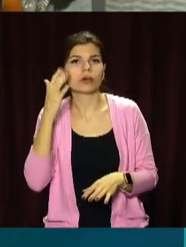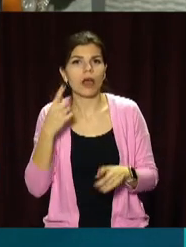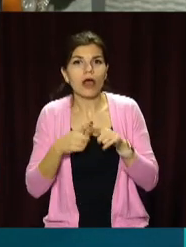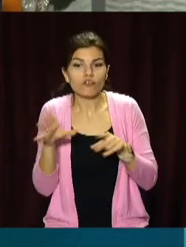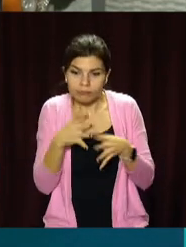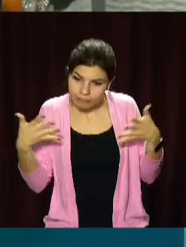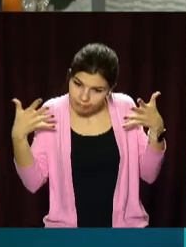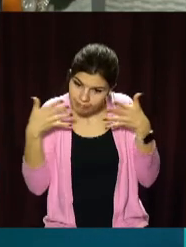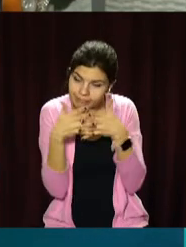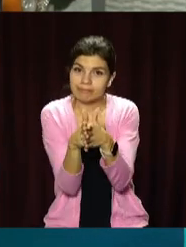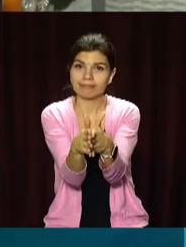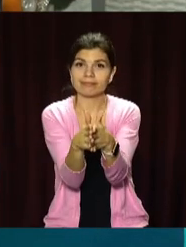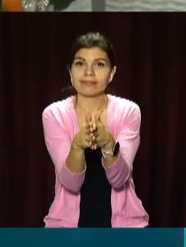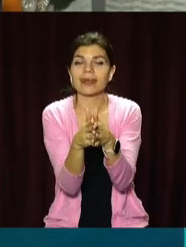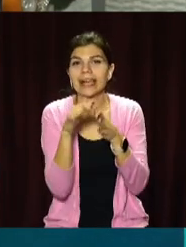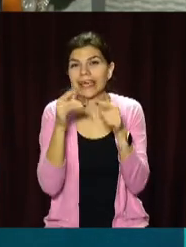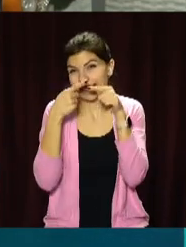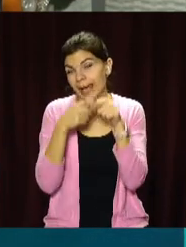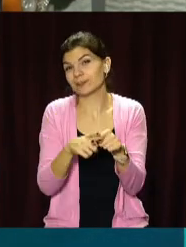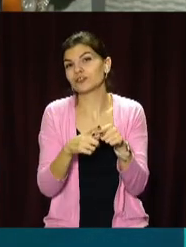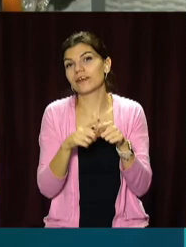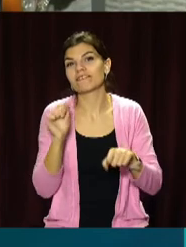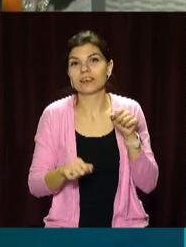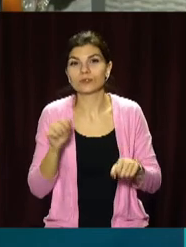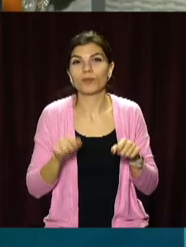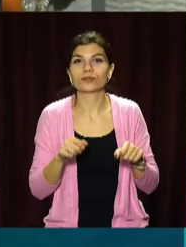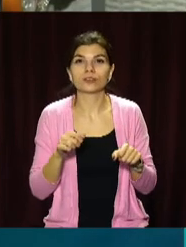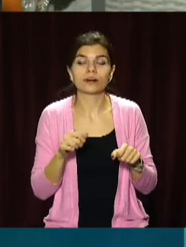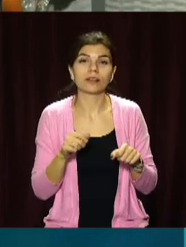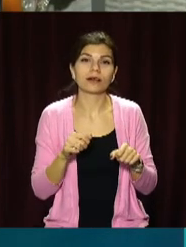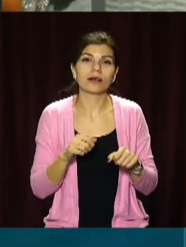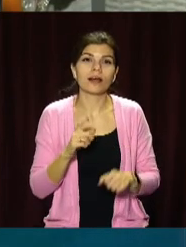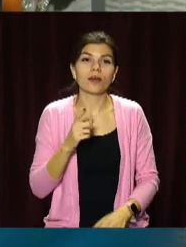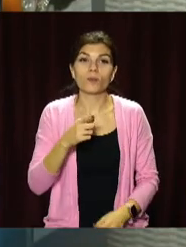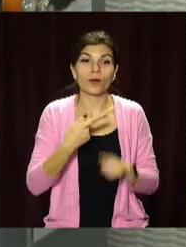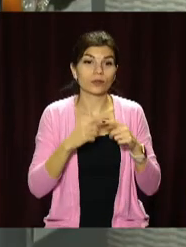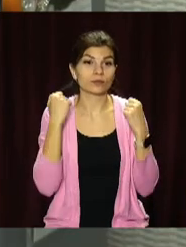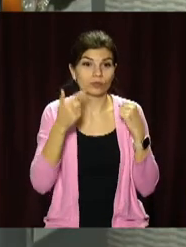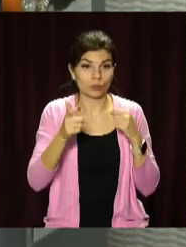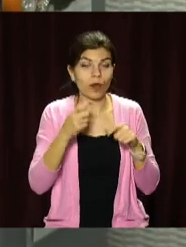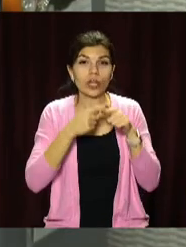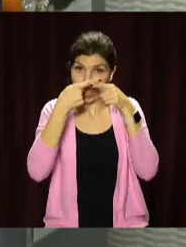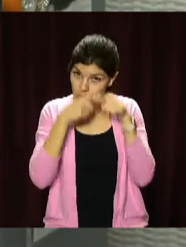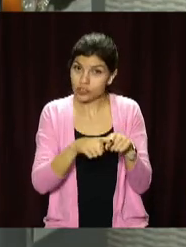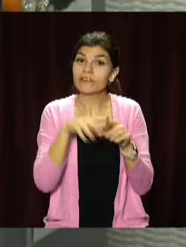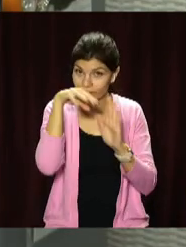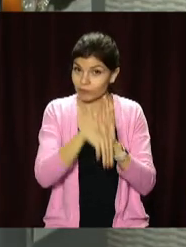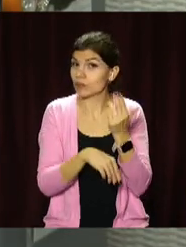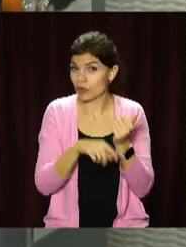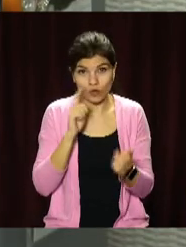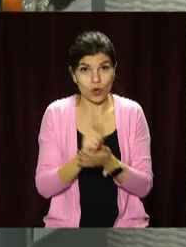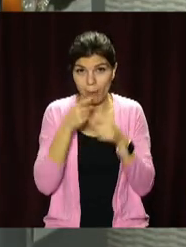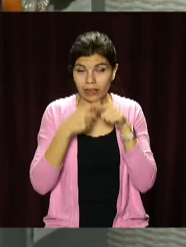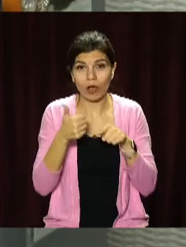сложиться, и тогда как бы получается. Плюс еще технические возможности, потому что стрелковый спорт – это технический вид спорта, и, естественно,